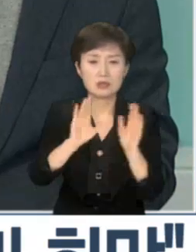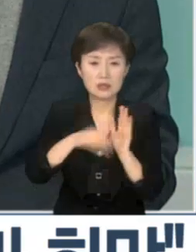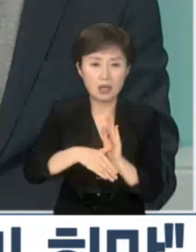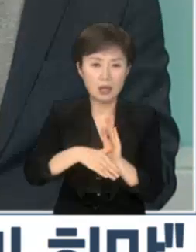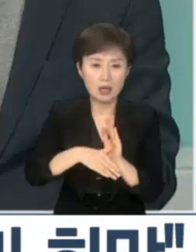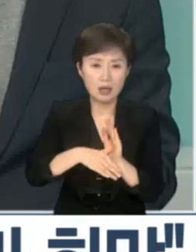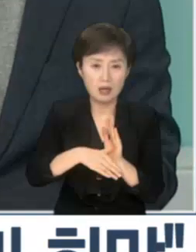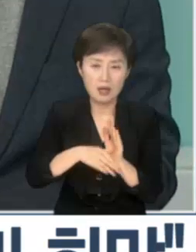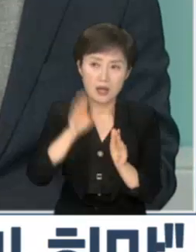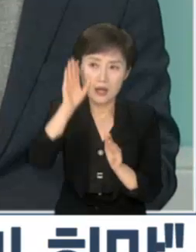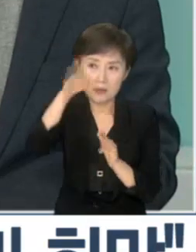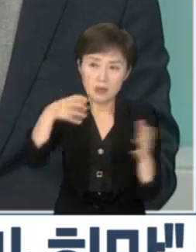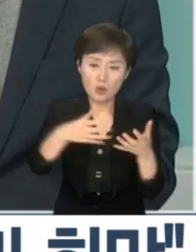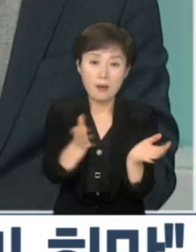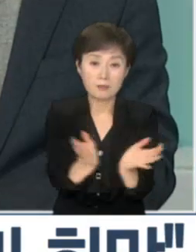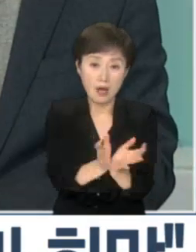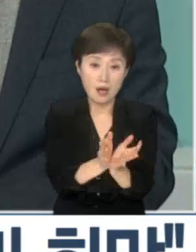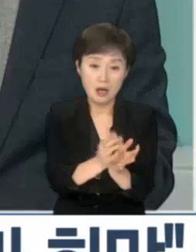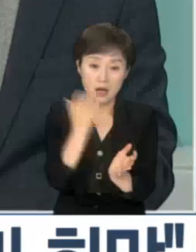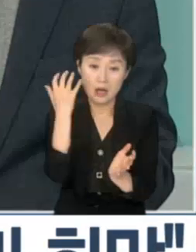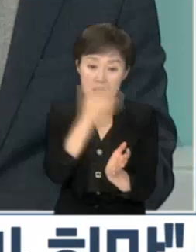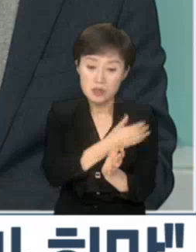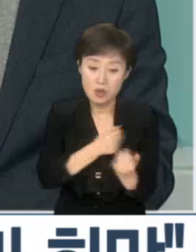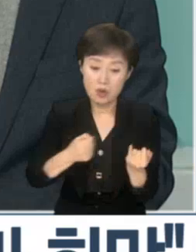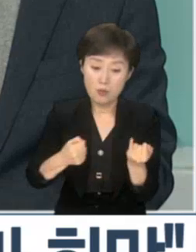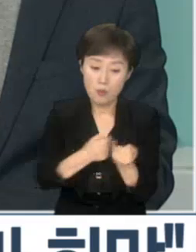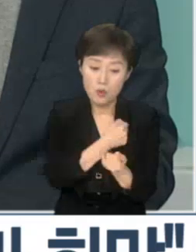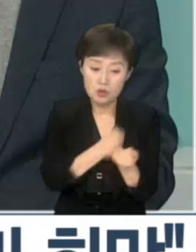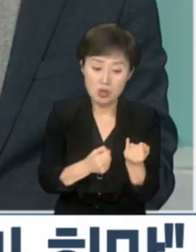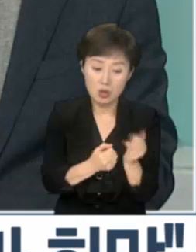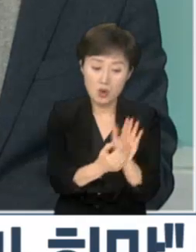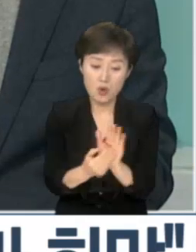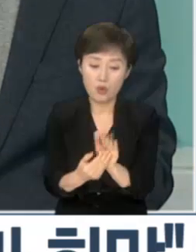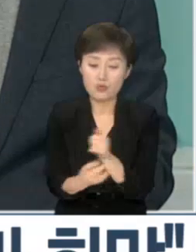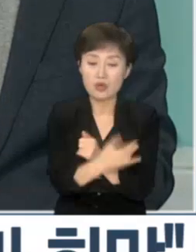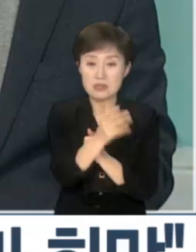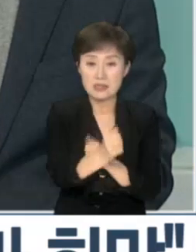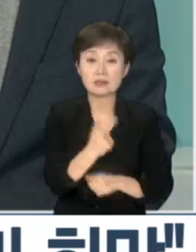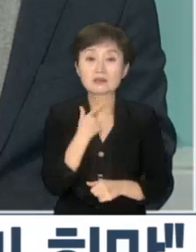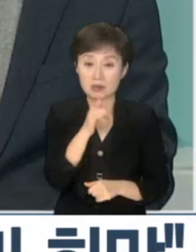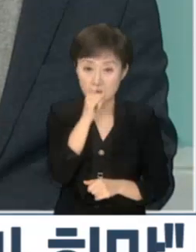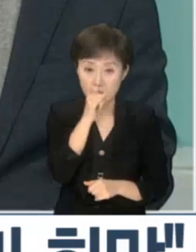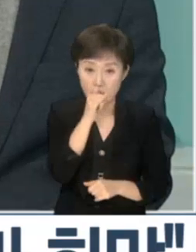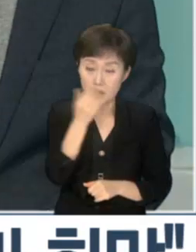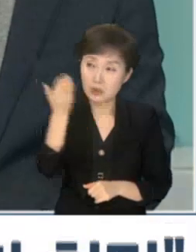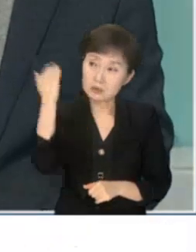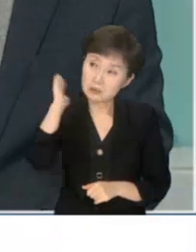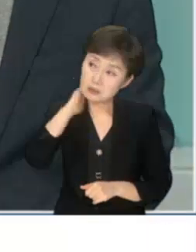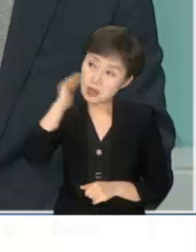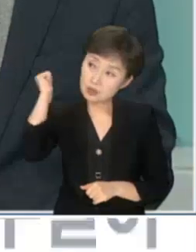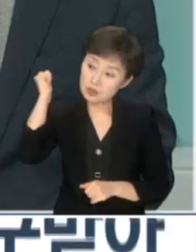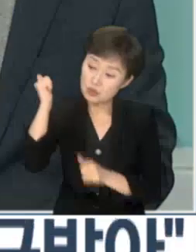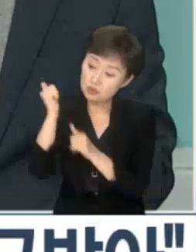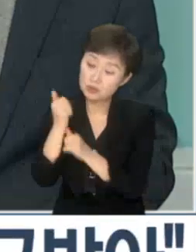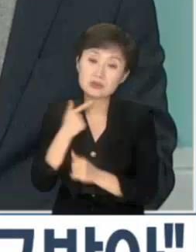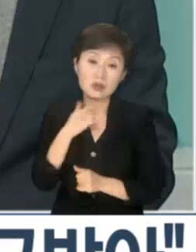성폭력 특위위원으로도 활동을 했고요. 특히 지난 대선에는 공동선대위원장을 맡았습니다. 윤석열 후보에. 그러면서 또